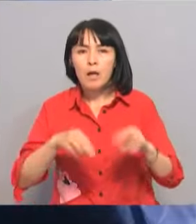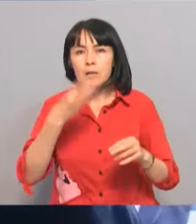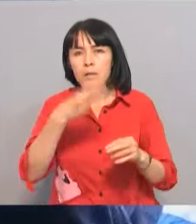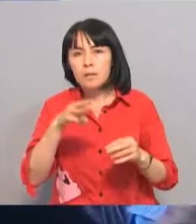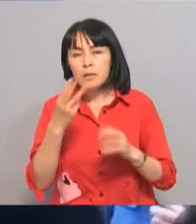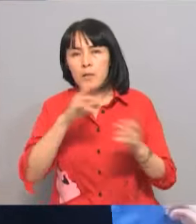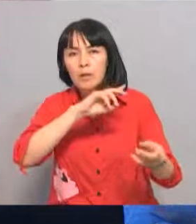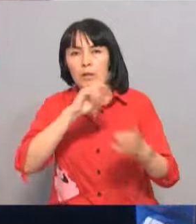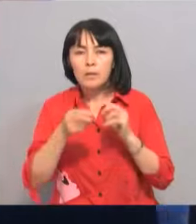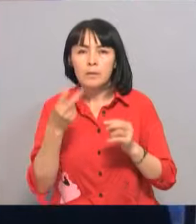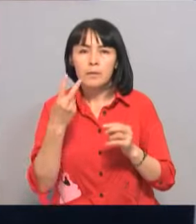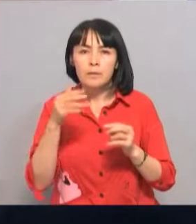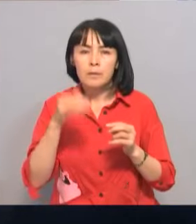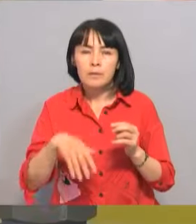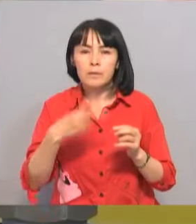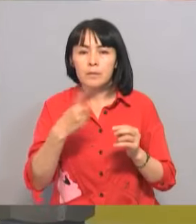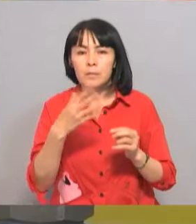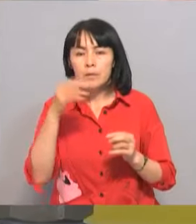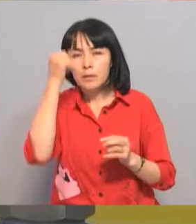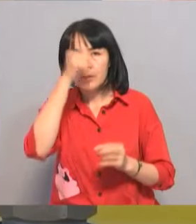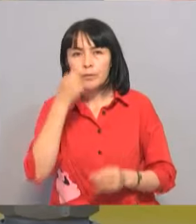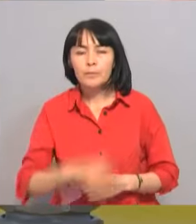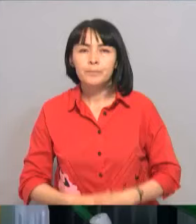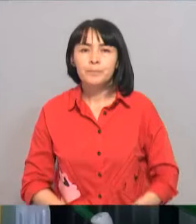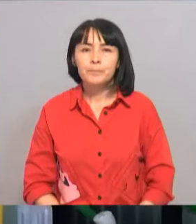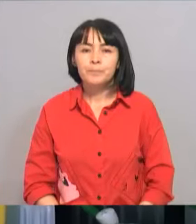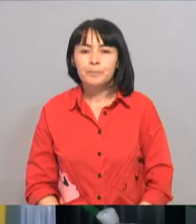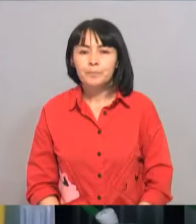33 перейдут на 2025 год. Ернур Бубиев, Нурбек Аскарлы, новости.